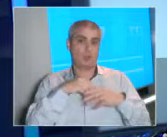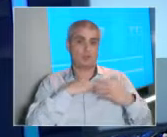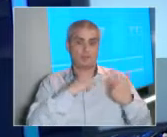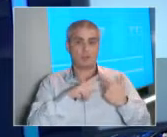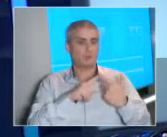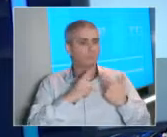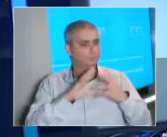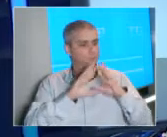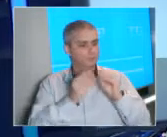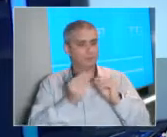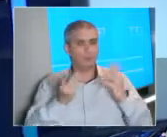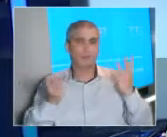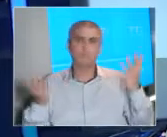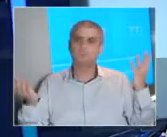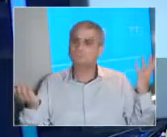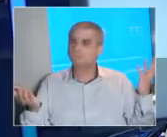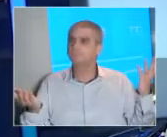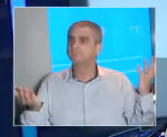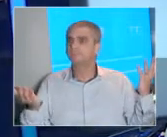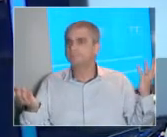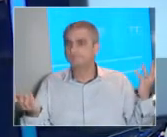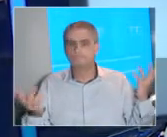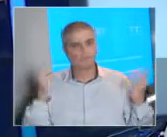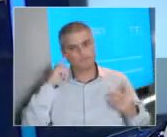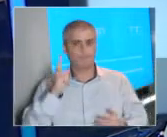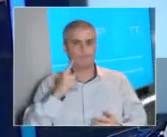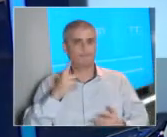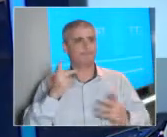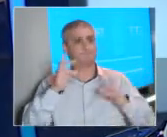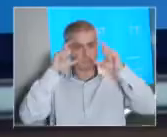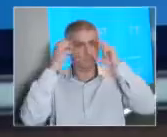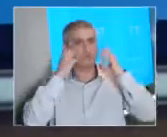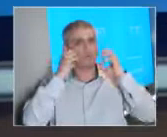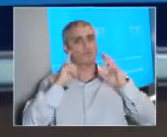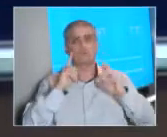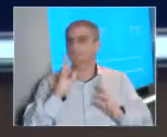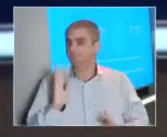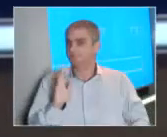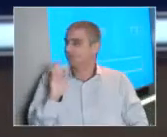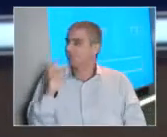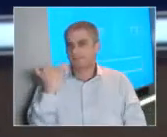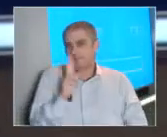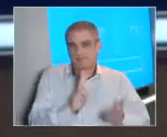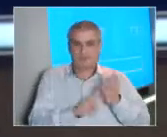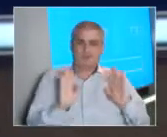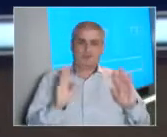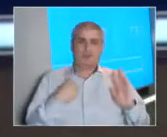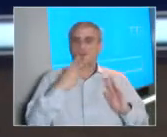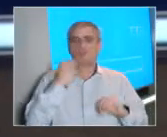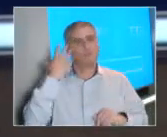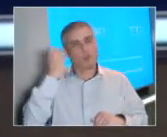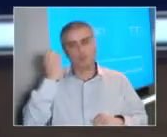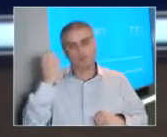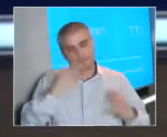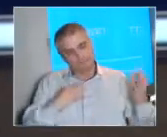הבריאות. ובכלל, אני לא אגיד משקפיים ורודים, אבל אפשר קצת אחר. לא, קודם כל, חסביר, תמיד זה נכון. אנחנו כיהודים